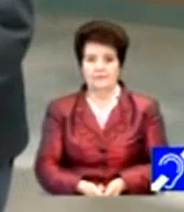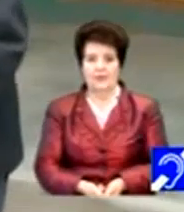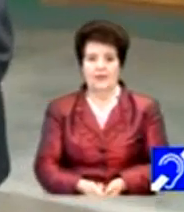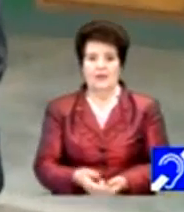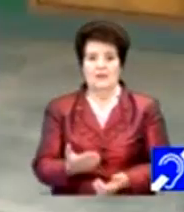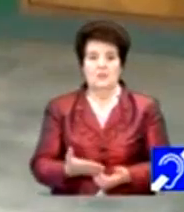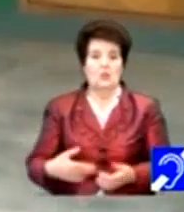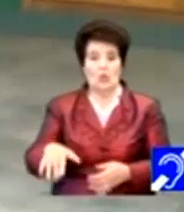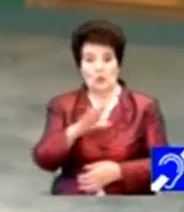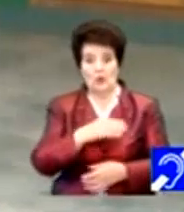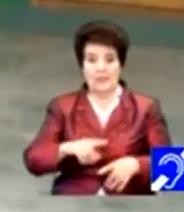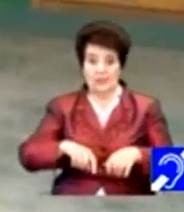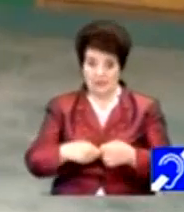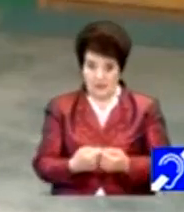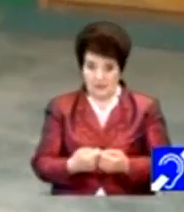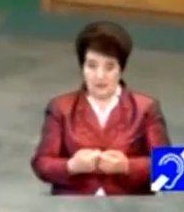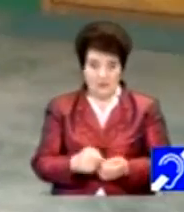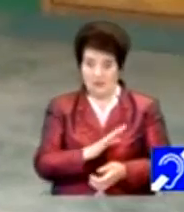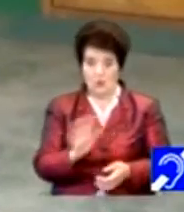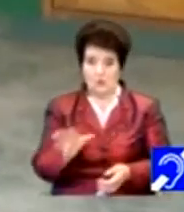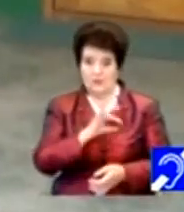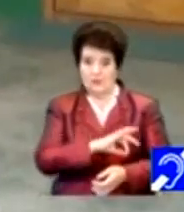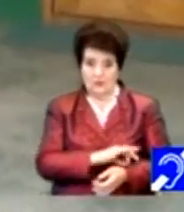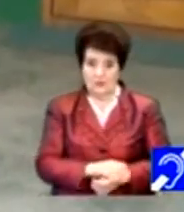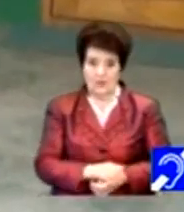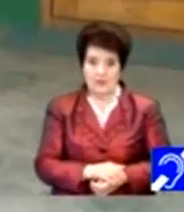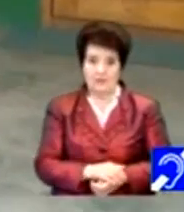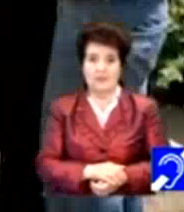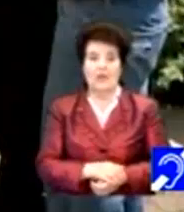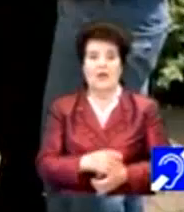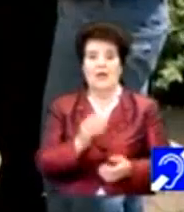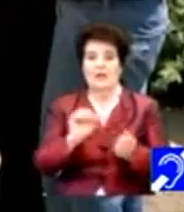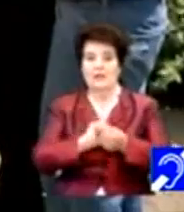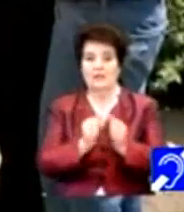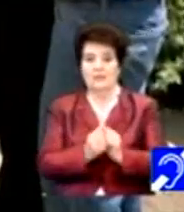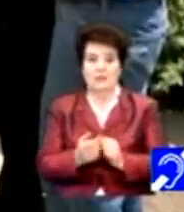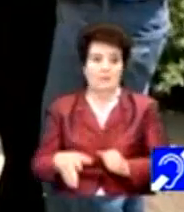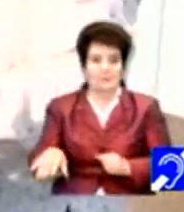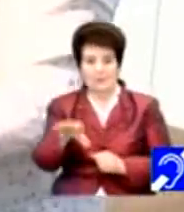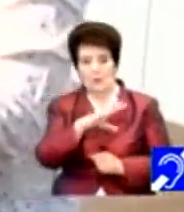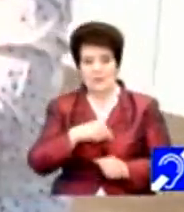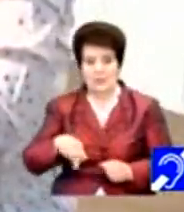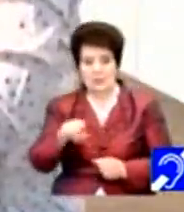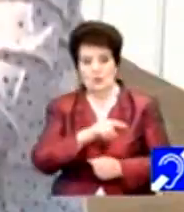Și dacă toate aceste încălcări nu ar fi suficiente, Igor Dodon sărută mai tot ce vede prin jur.